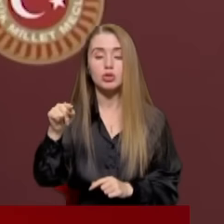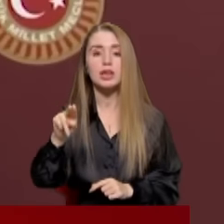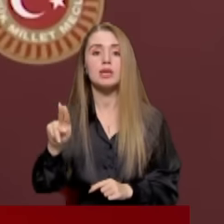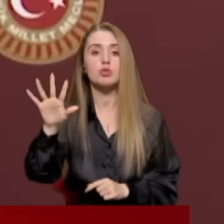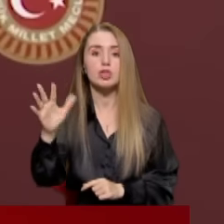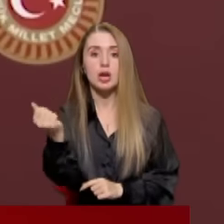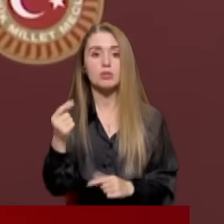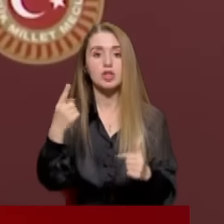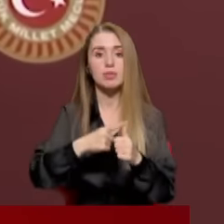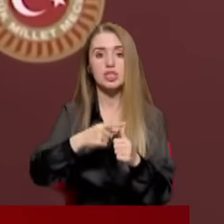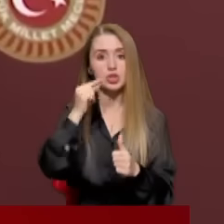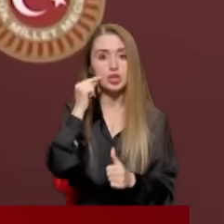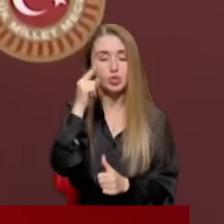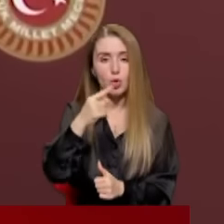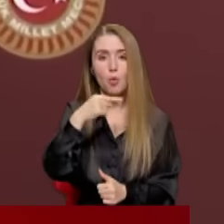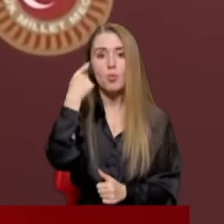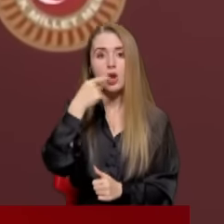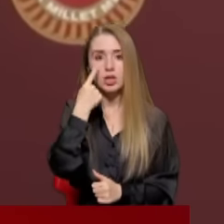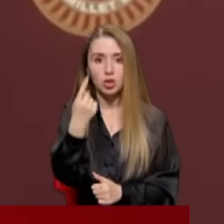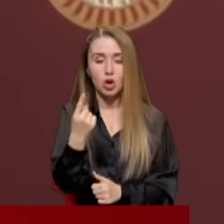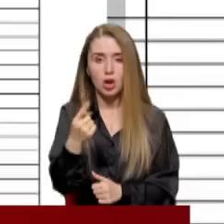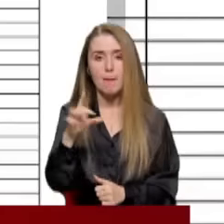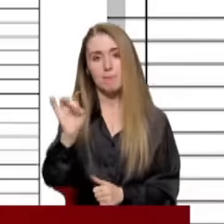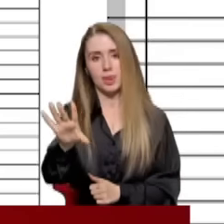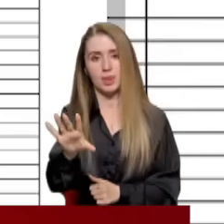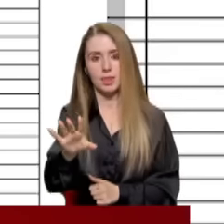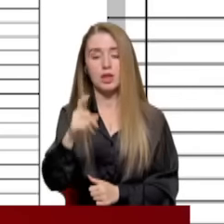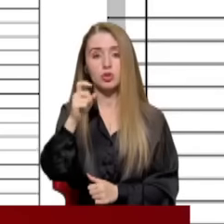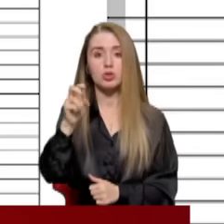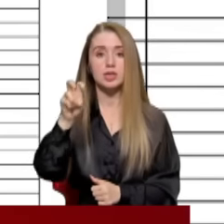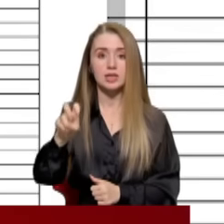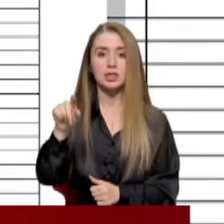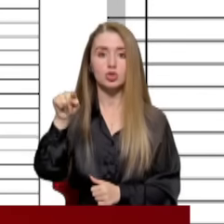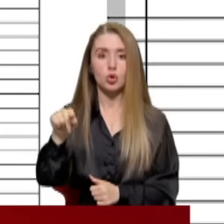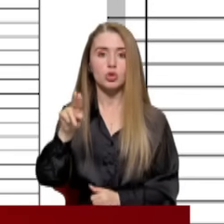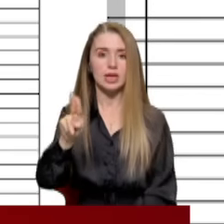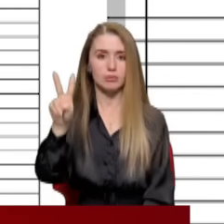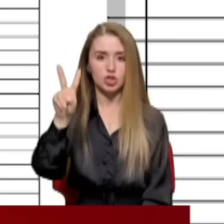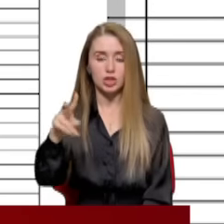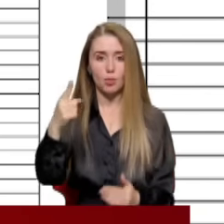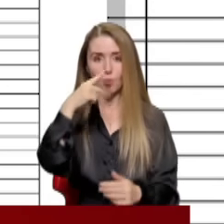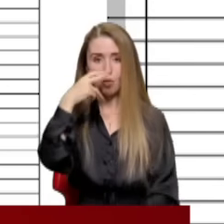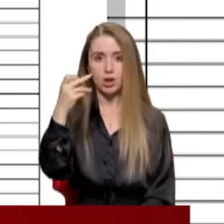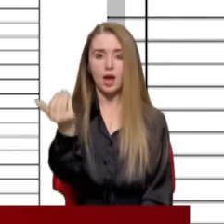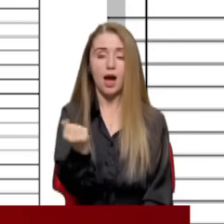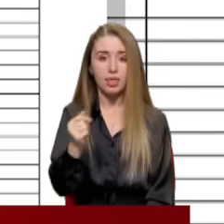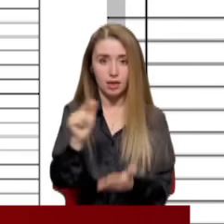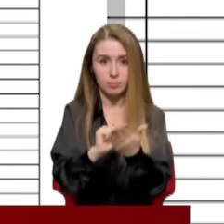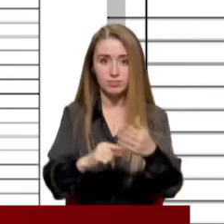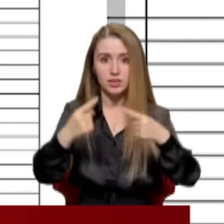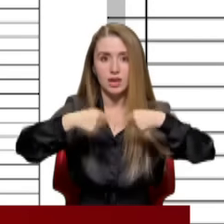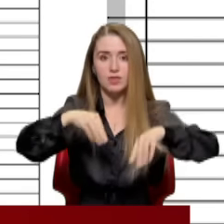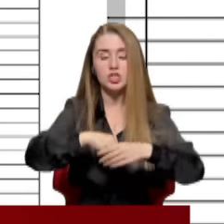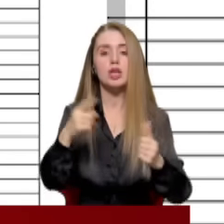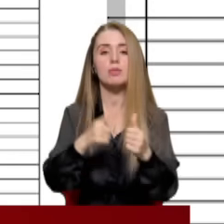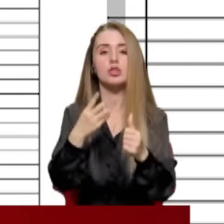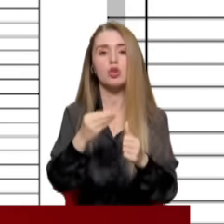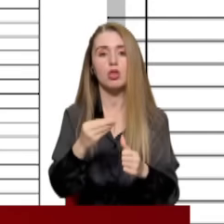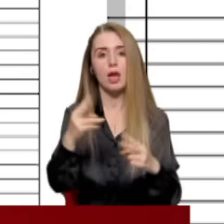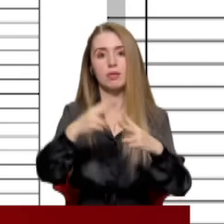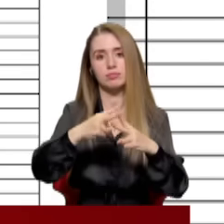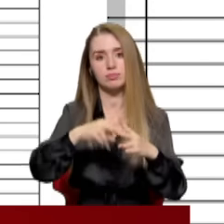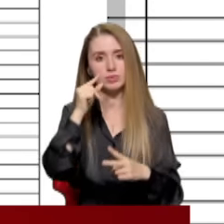98.75 almış birinci olan kişi. Mülakatta elenmiş. 98,72 puanla yazılı sınava girenler arasında birinci olan bir